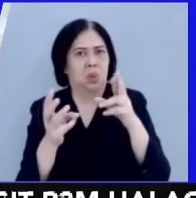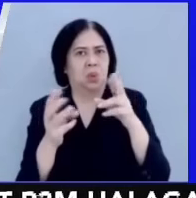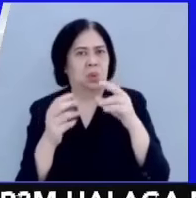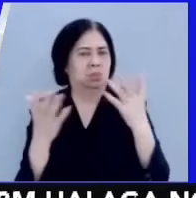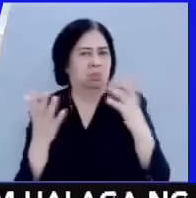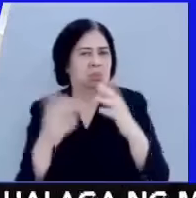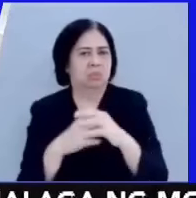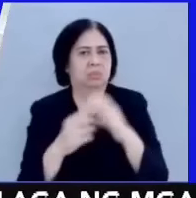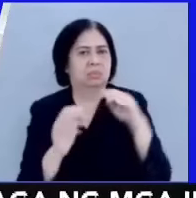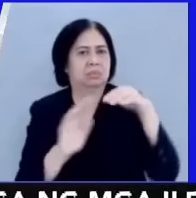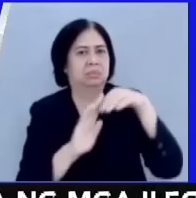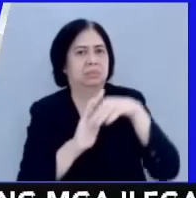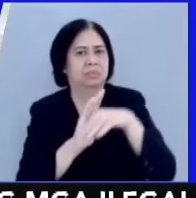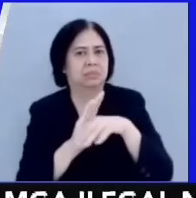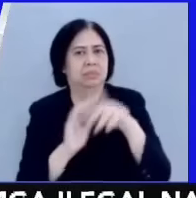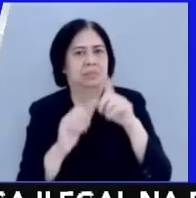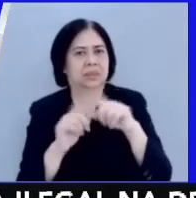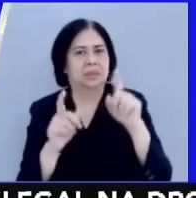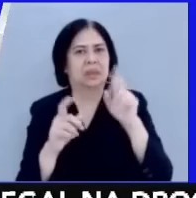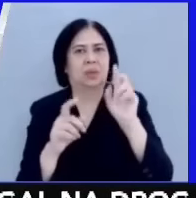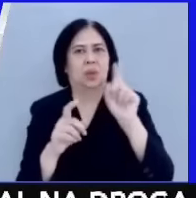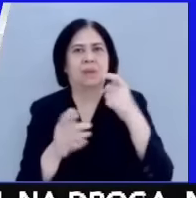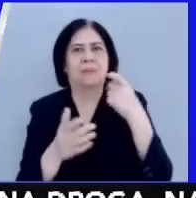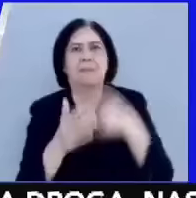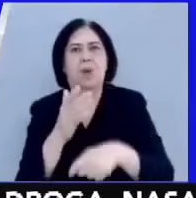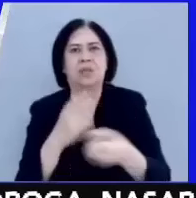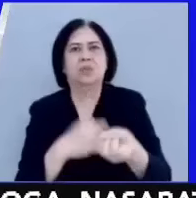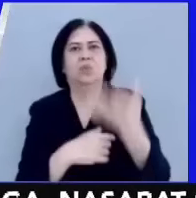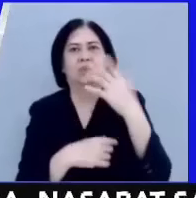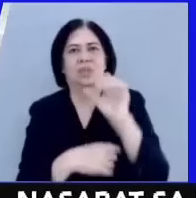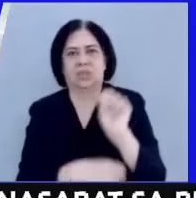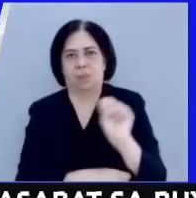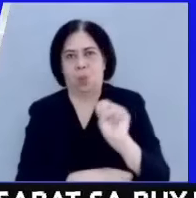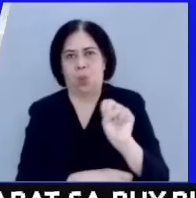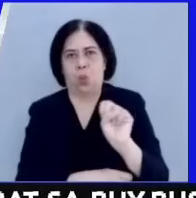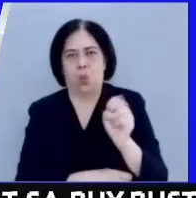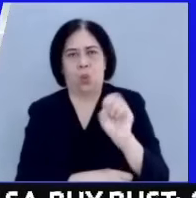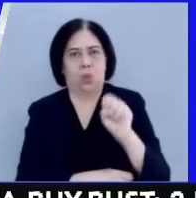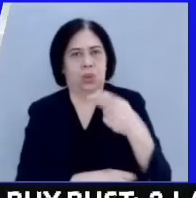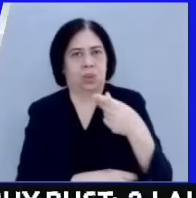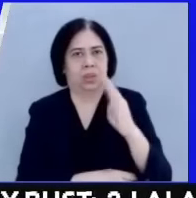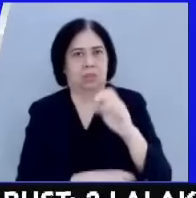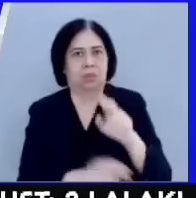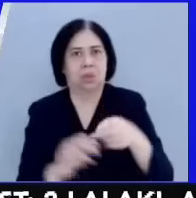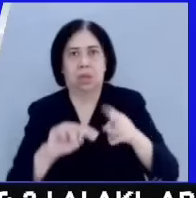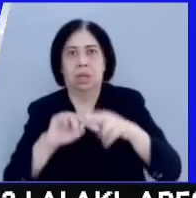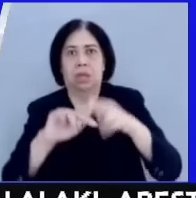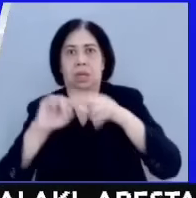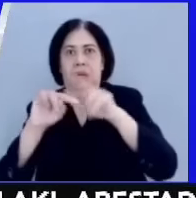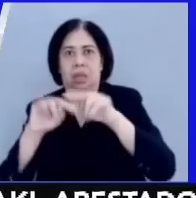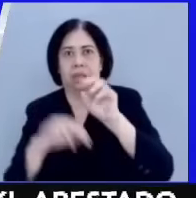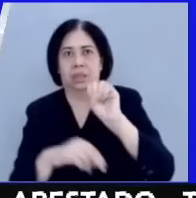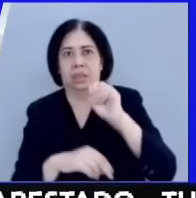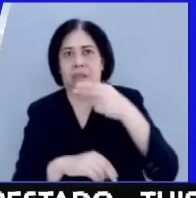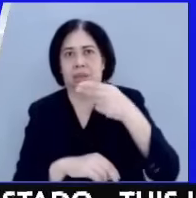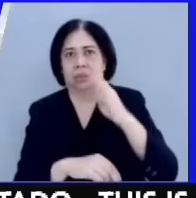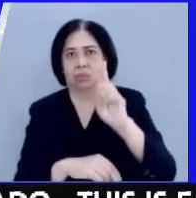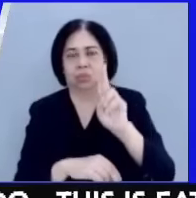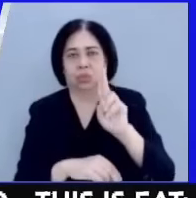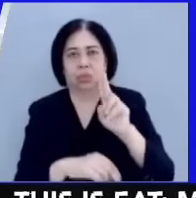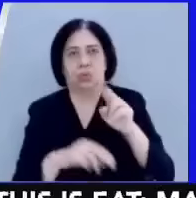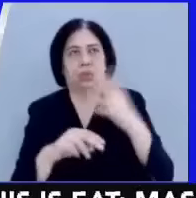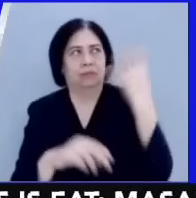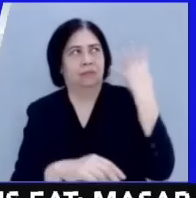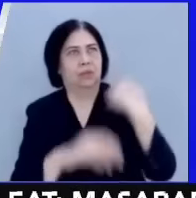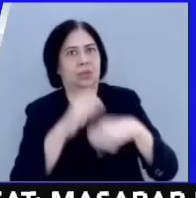metric diyan yyung price ng shabu eh ba umaakyat siya as compared to years ago m